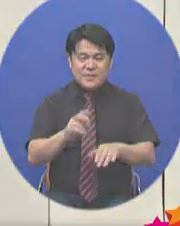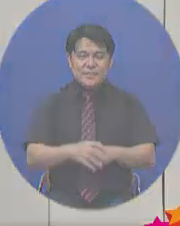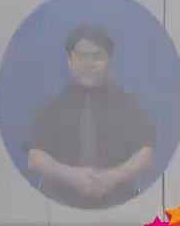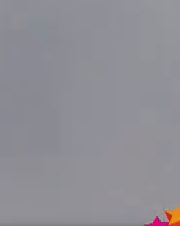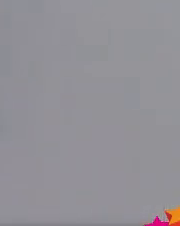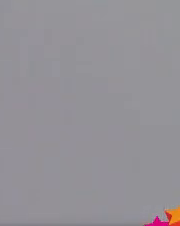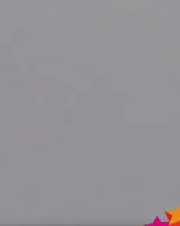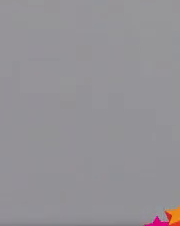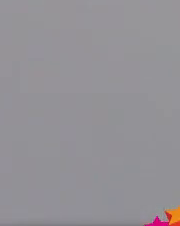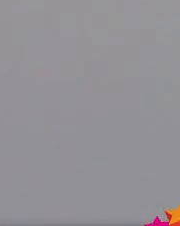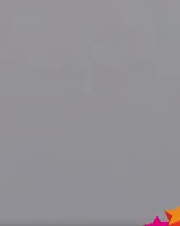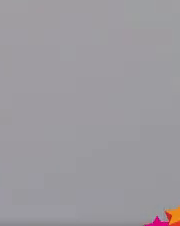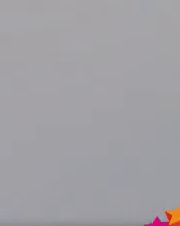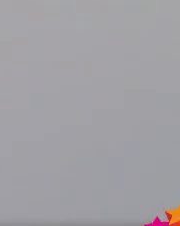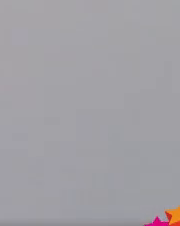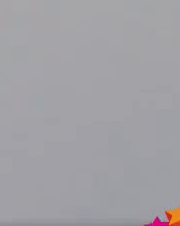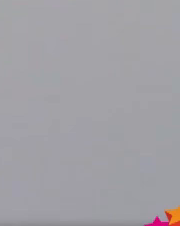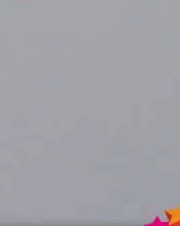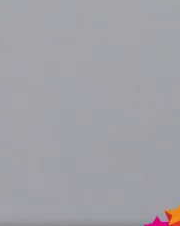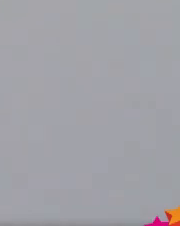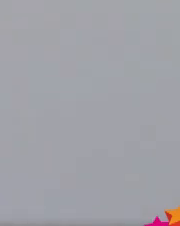네.